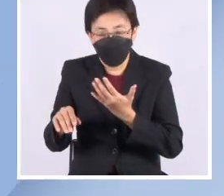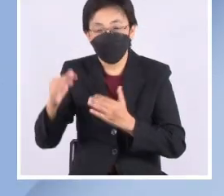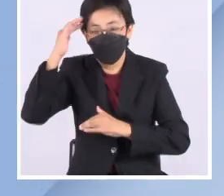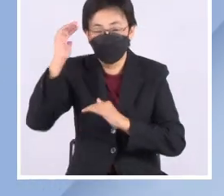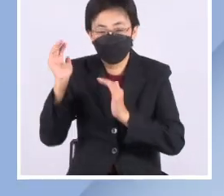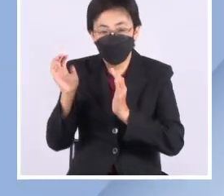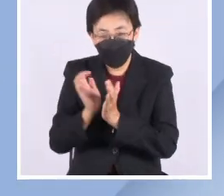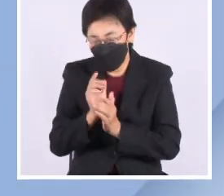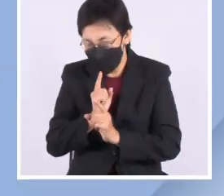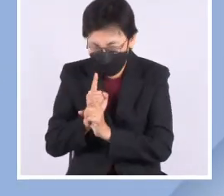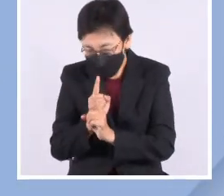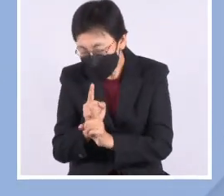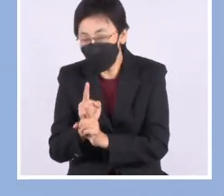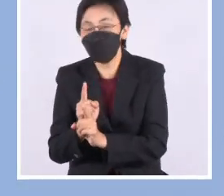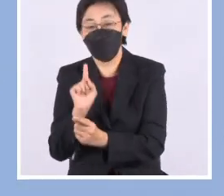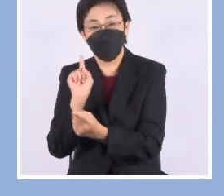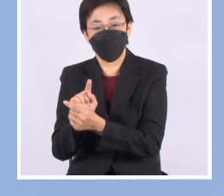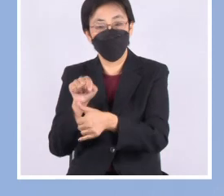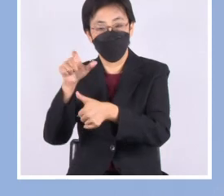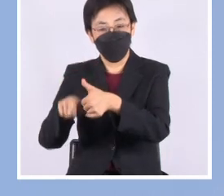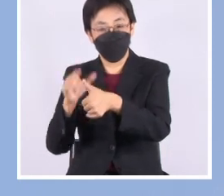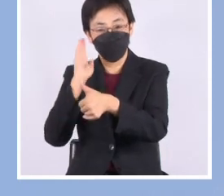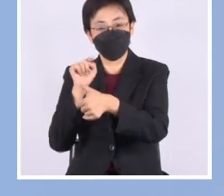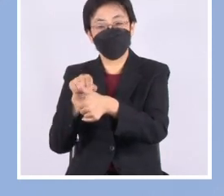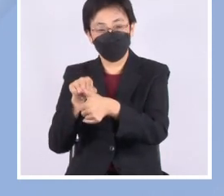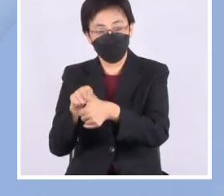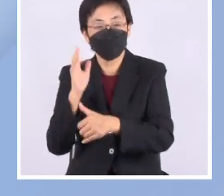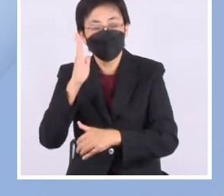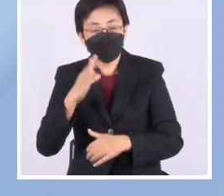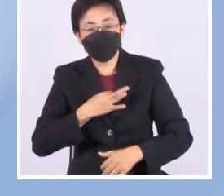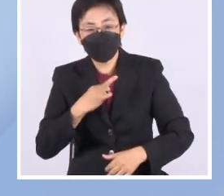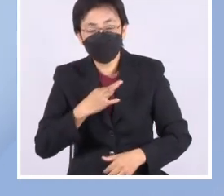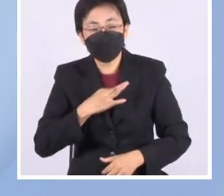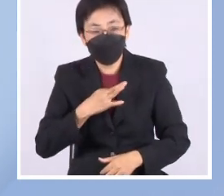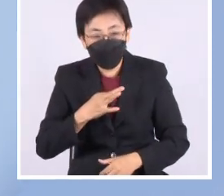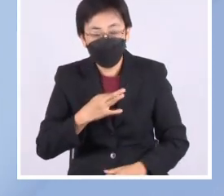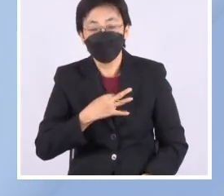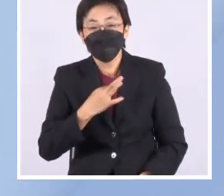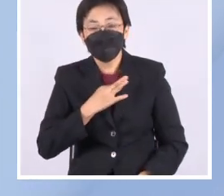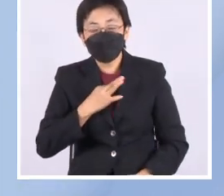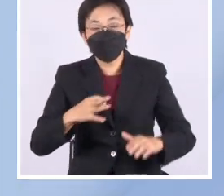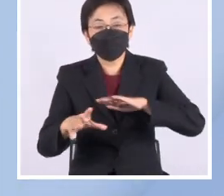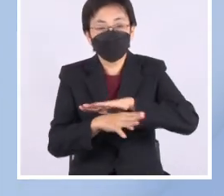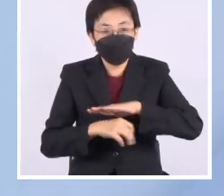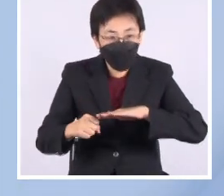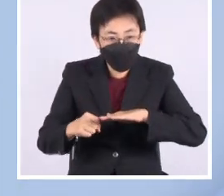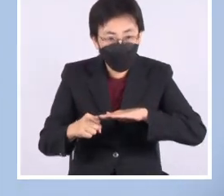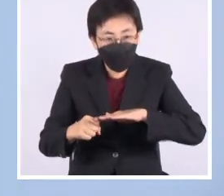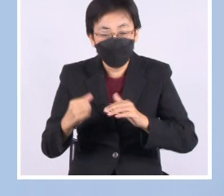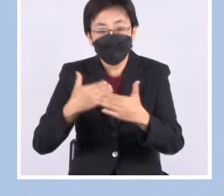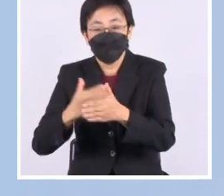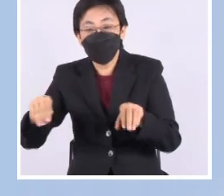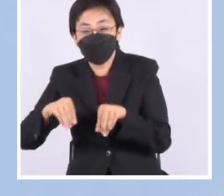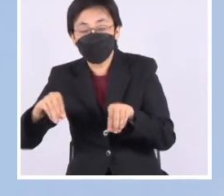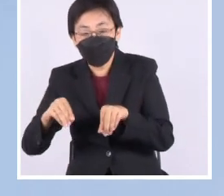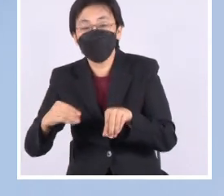นะครับไปตามตัวและก็เจอผู้ชายคนนี้นะครับไปเจอเสื้อผ้าที่ผู้ชายคนนี้ไปขโมยมาจากห้องข้างๆและก็ต